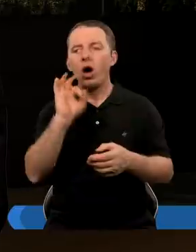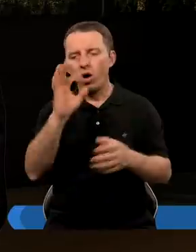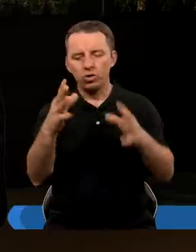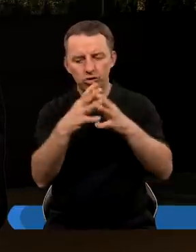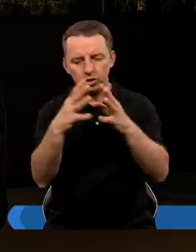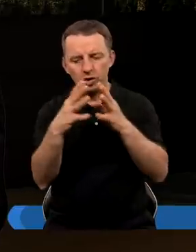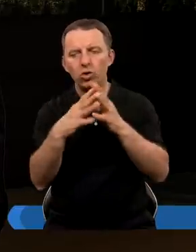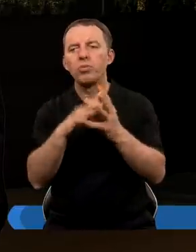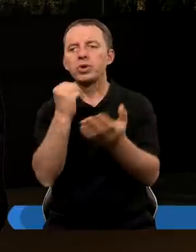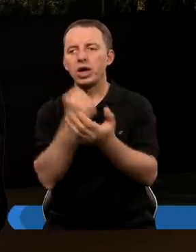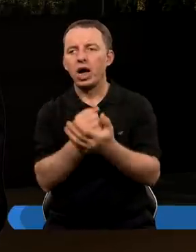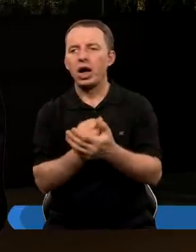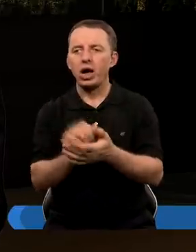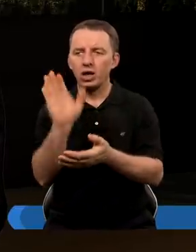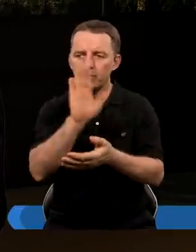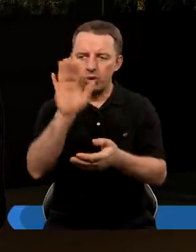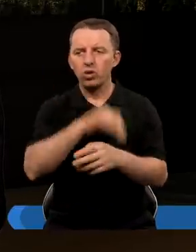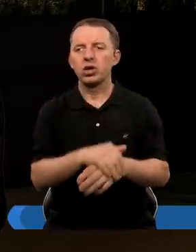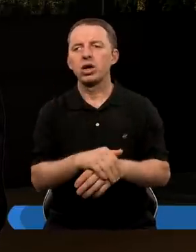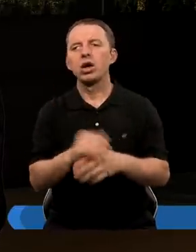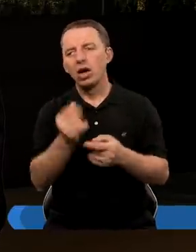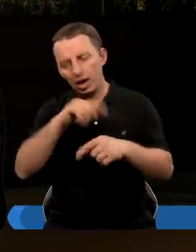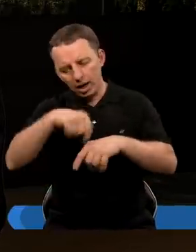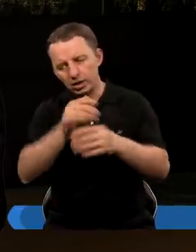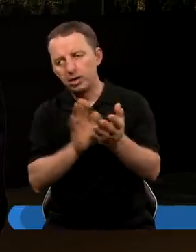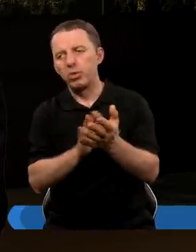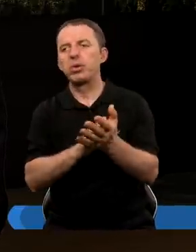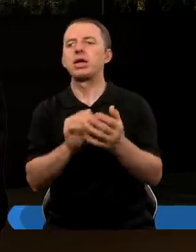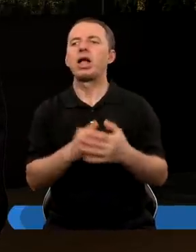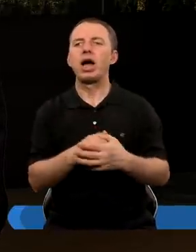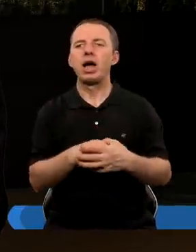dziesięciu przykazaniach bożych, tej wersji właśnie biblijnej,